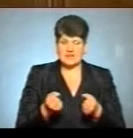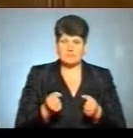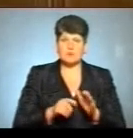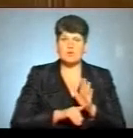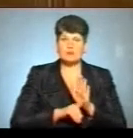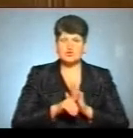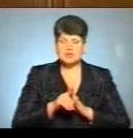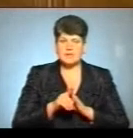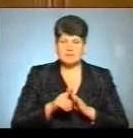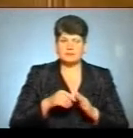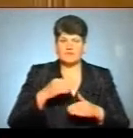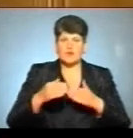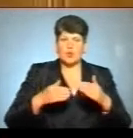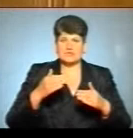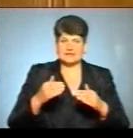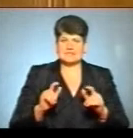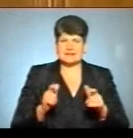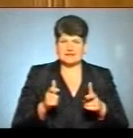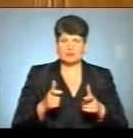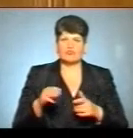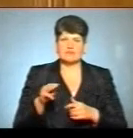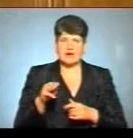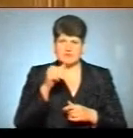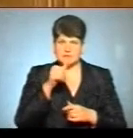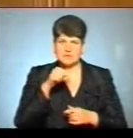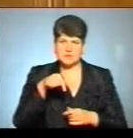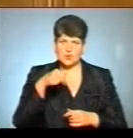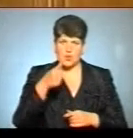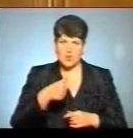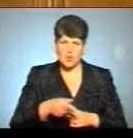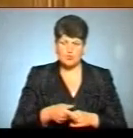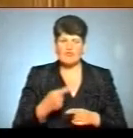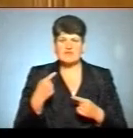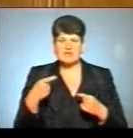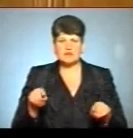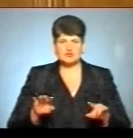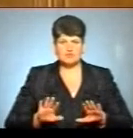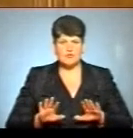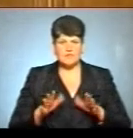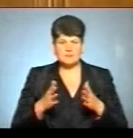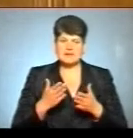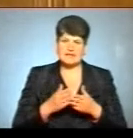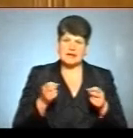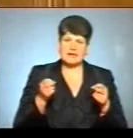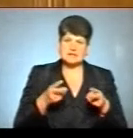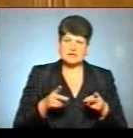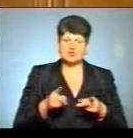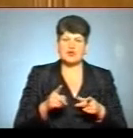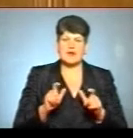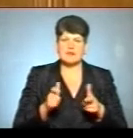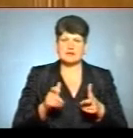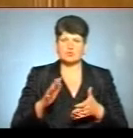почнемо виходити з карантину вже в травні місяці цього року. В іншому випадку є ризики, що карантин